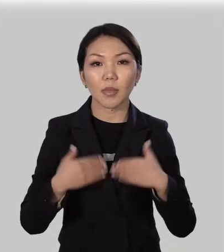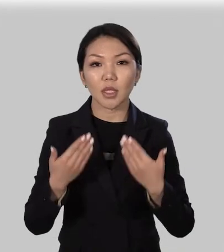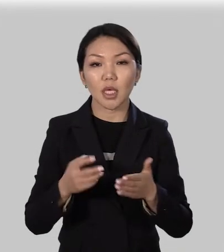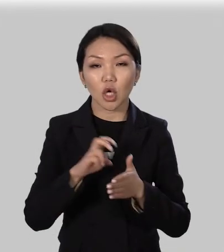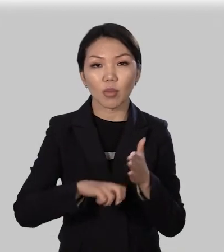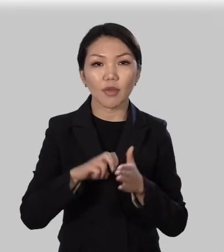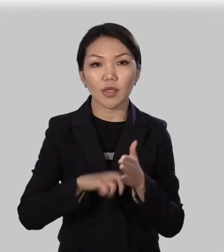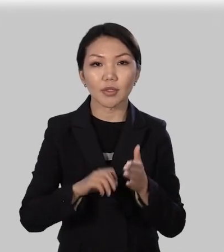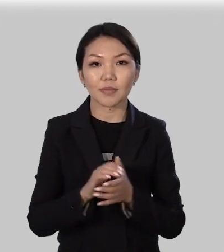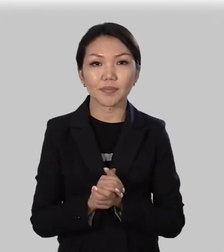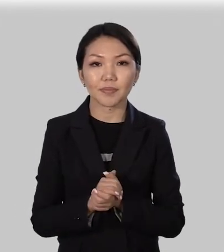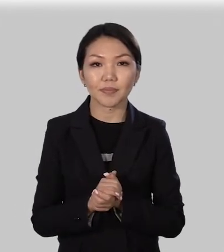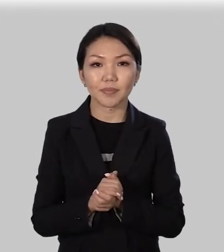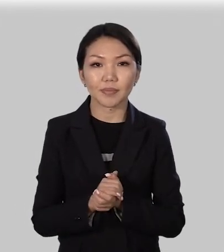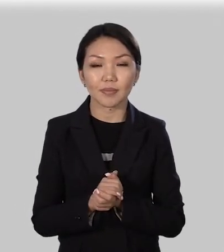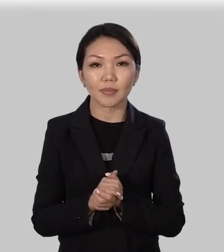Предлагаю проверить.